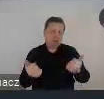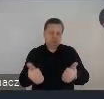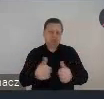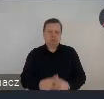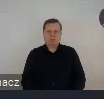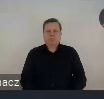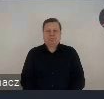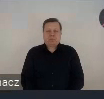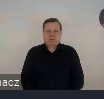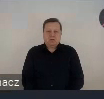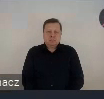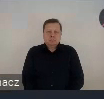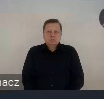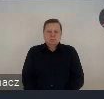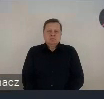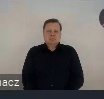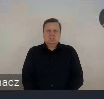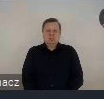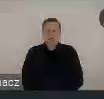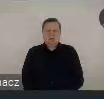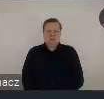oczywiście jest to w porządku.